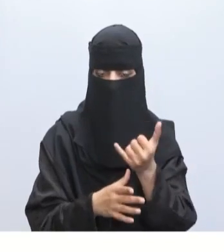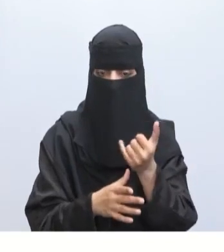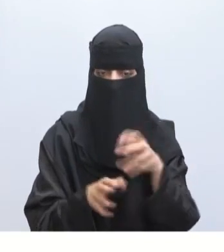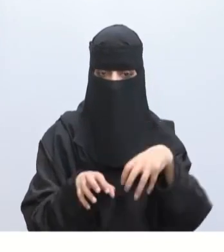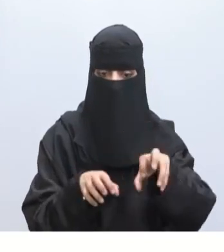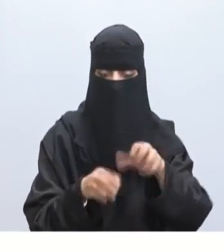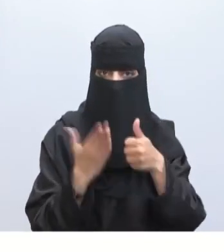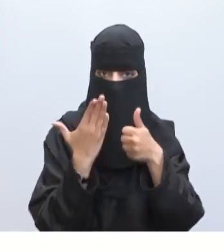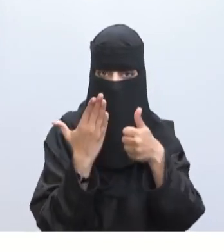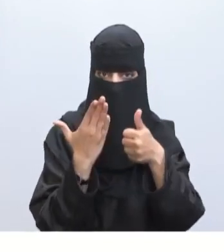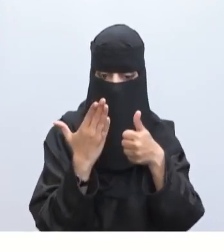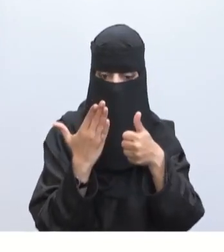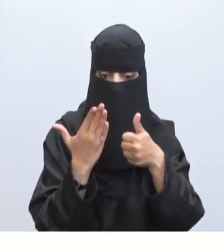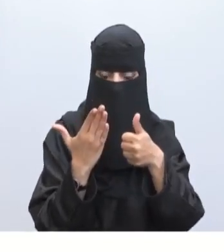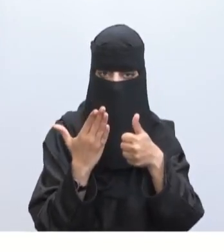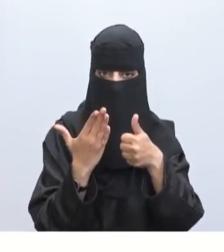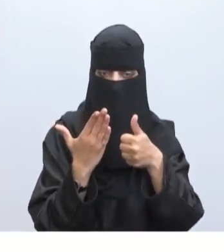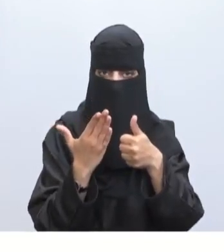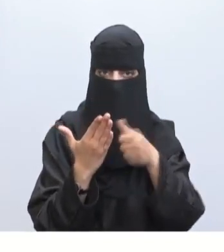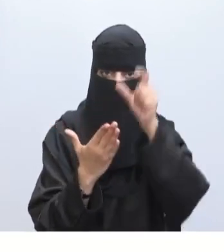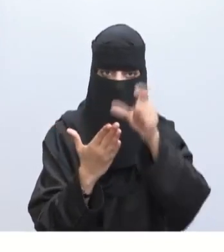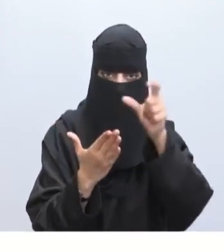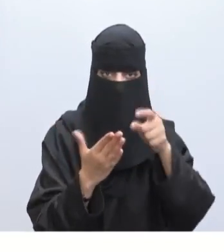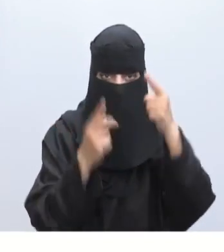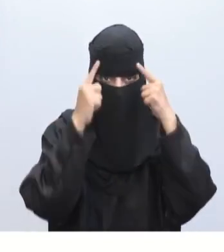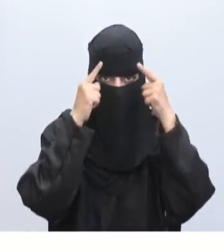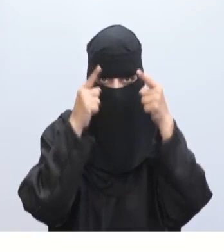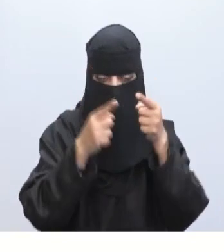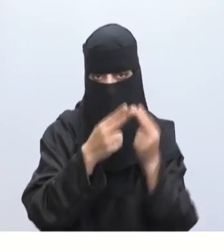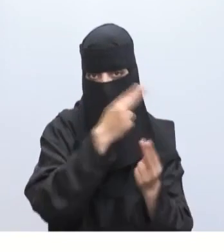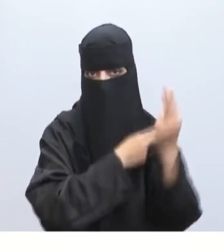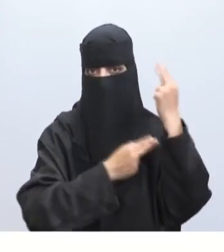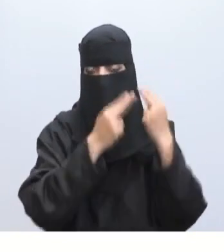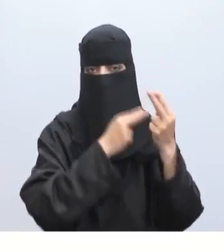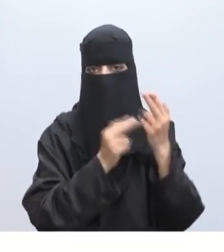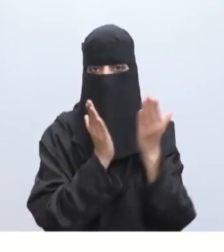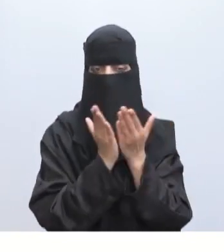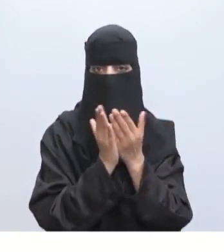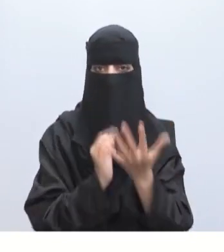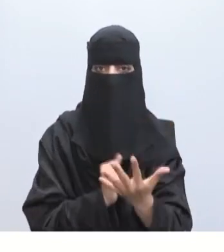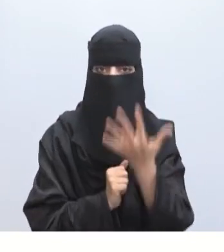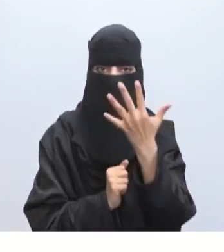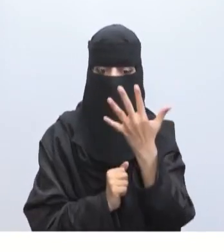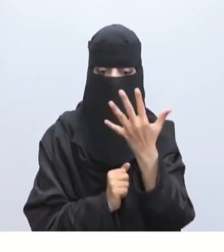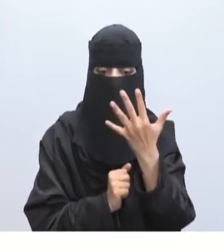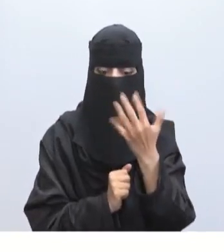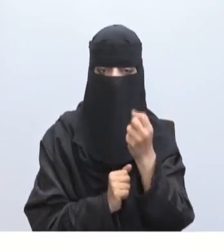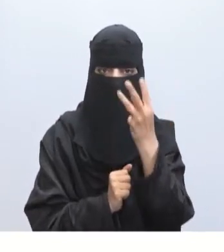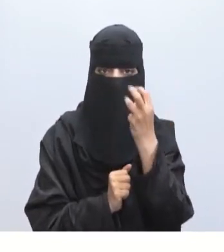الوحده السادسه الشخصيات التاريخيه الدرس الخامس